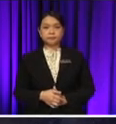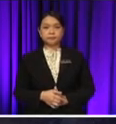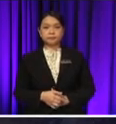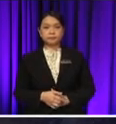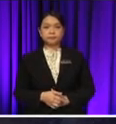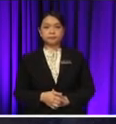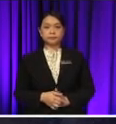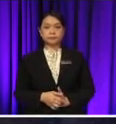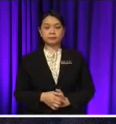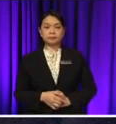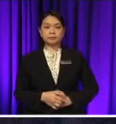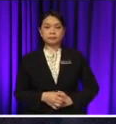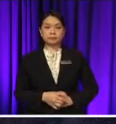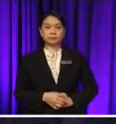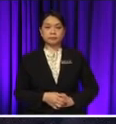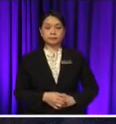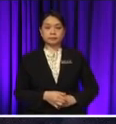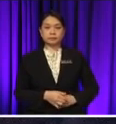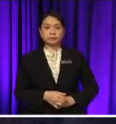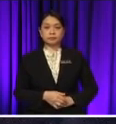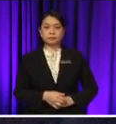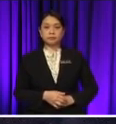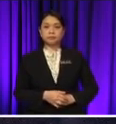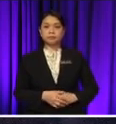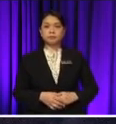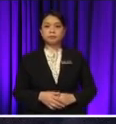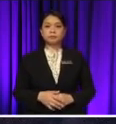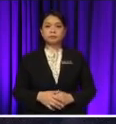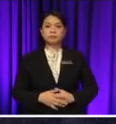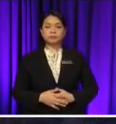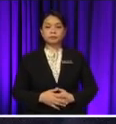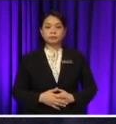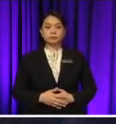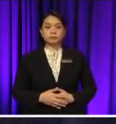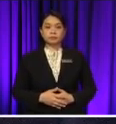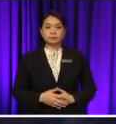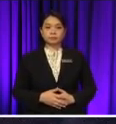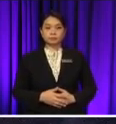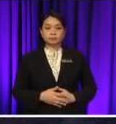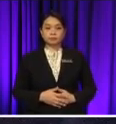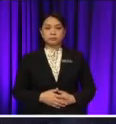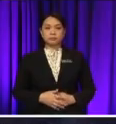ribu kebanyakannya cenderung untuk melakukan keselamatan begitu